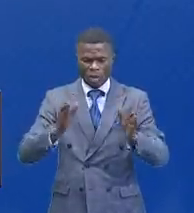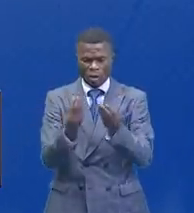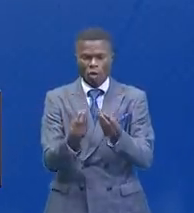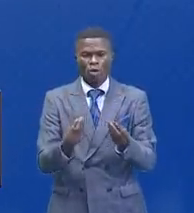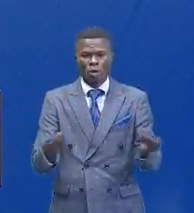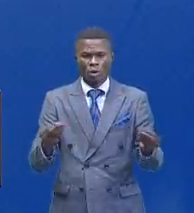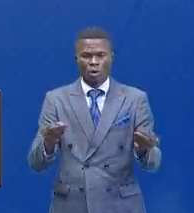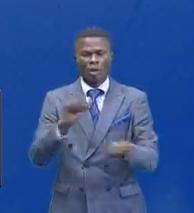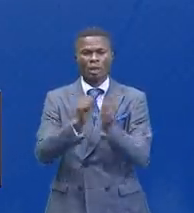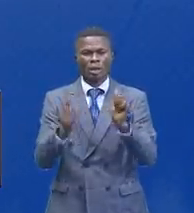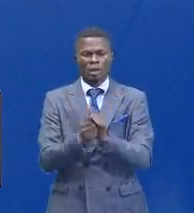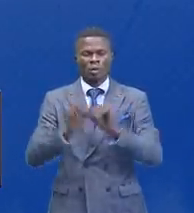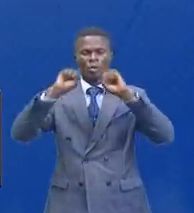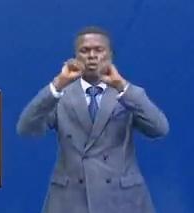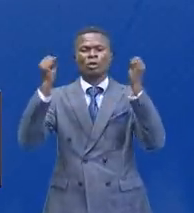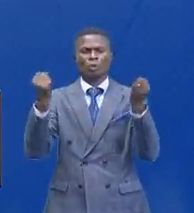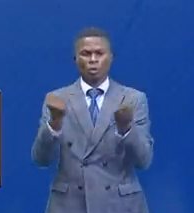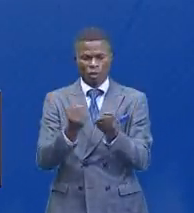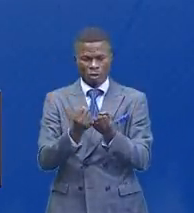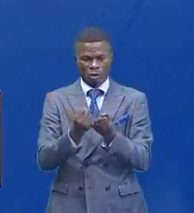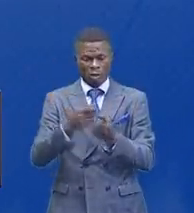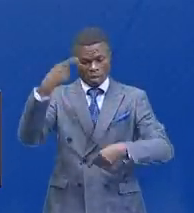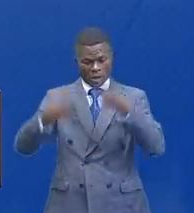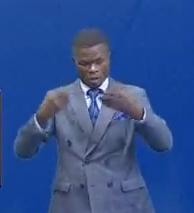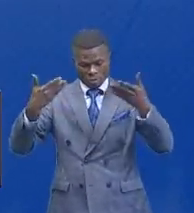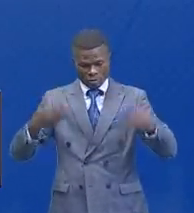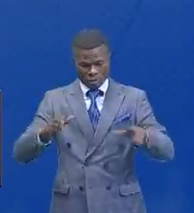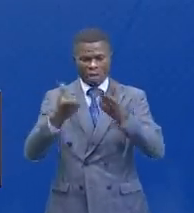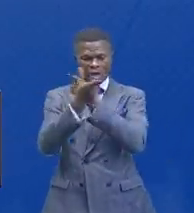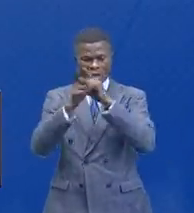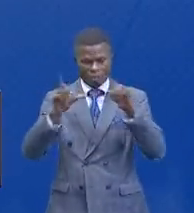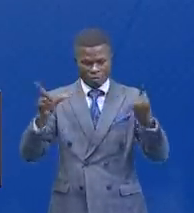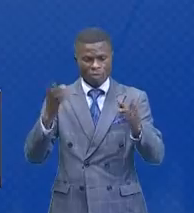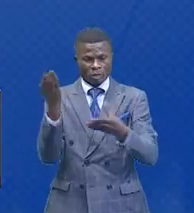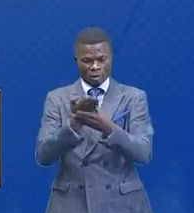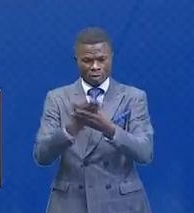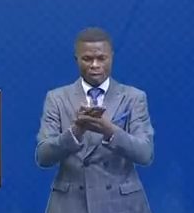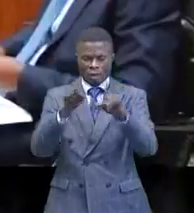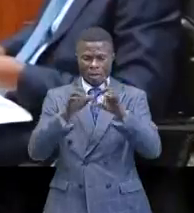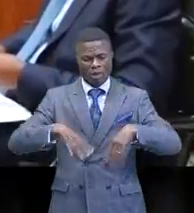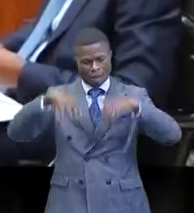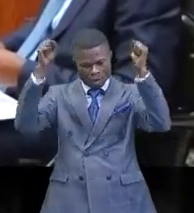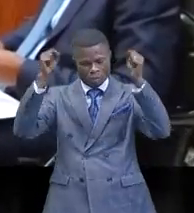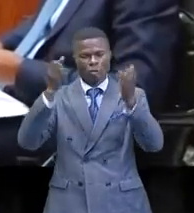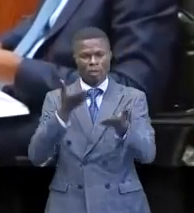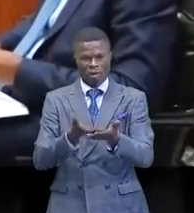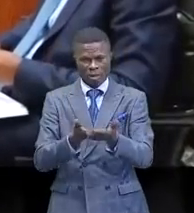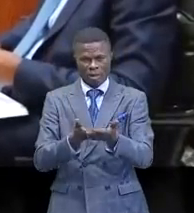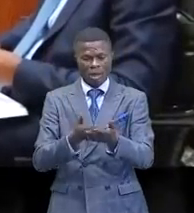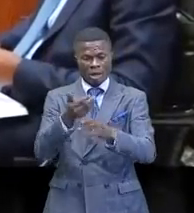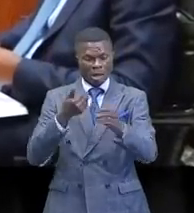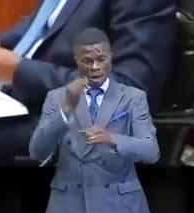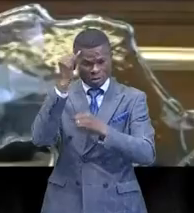solutions des problèmes de société. Après débat et délibération, ces dossiers ont aussi été approuvés. Avant